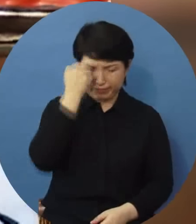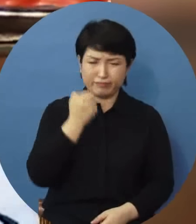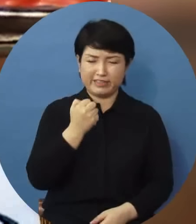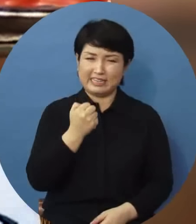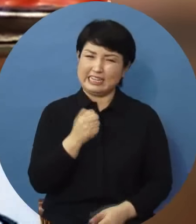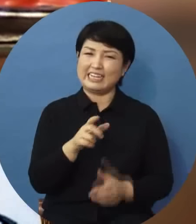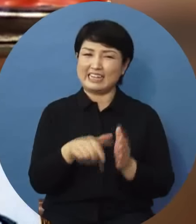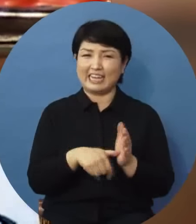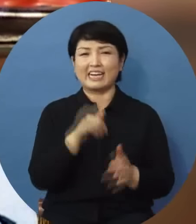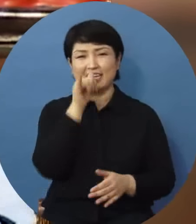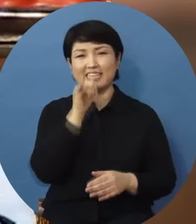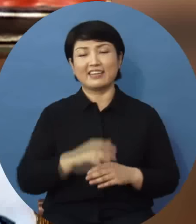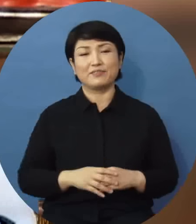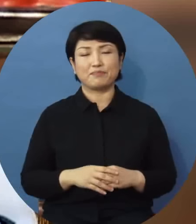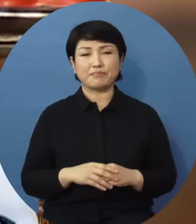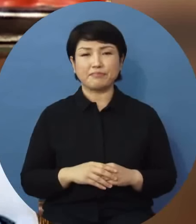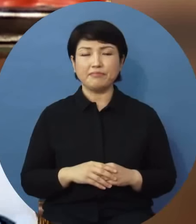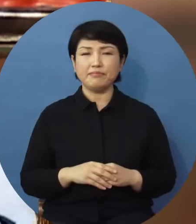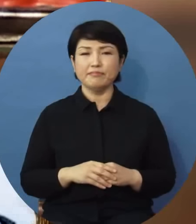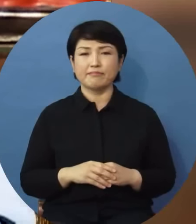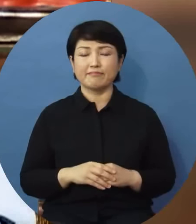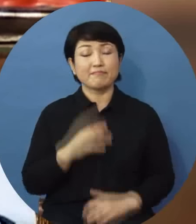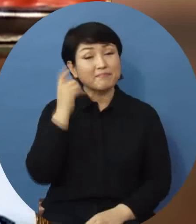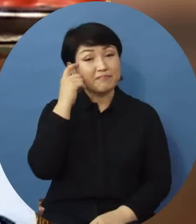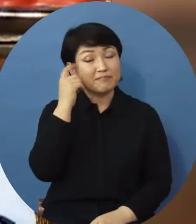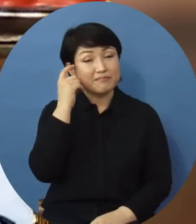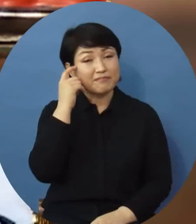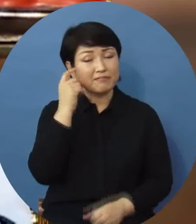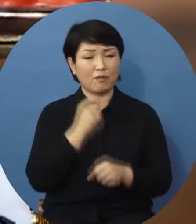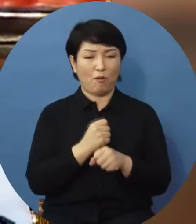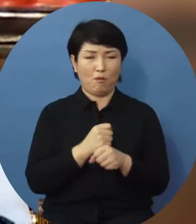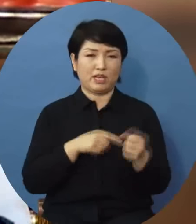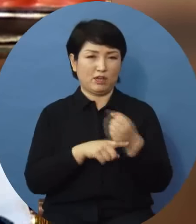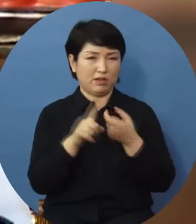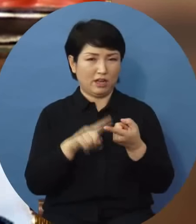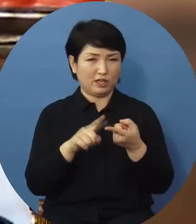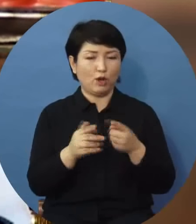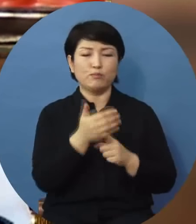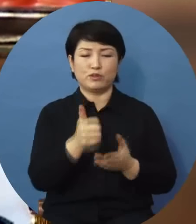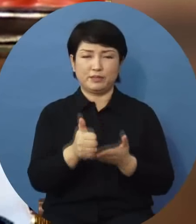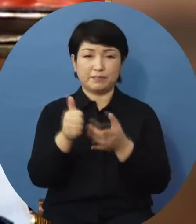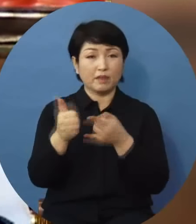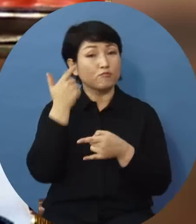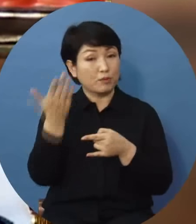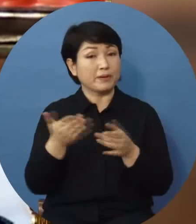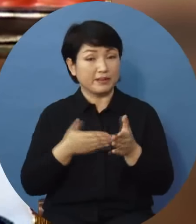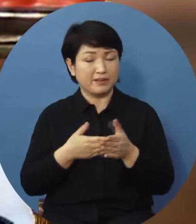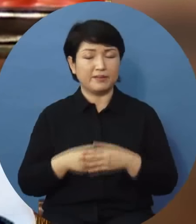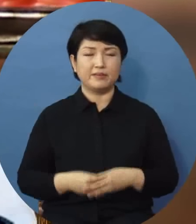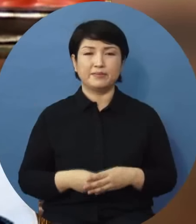생각이 들 때도 있단 말이에요. 왜 그렇습니까? 이렇게 부처님께